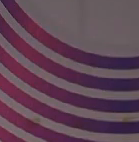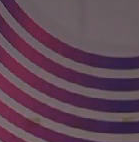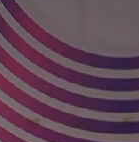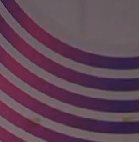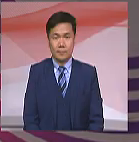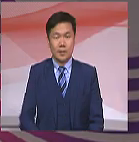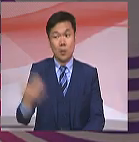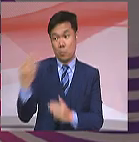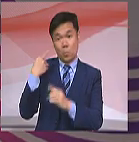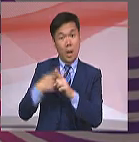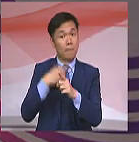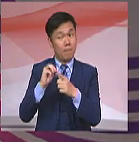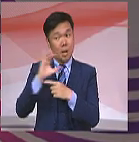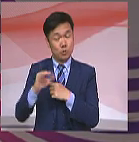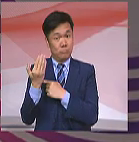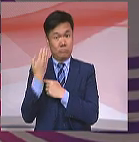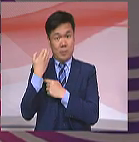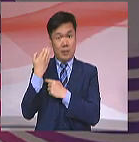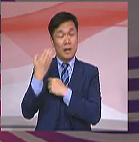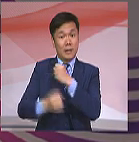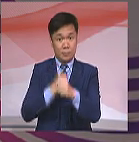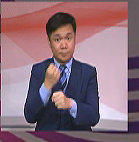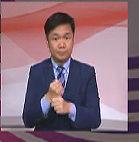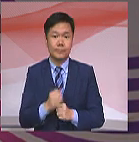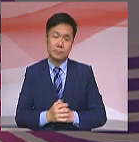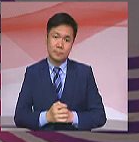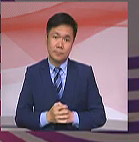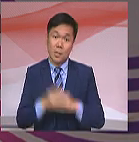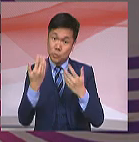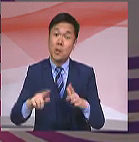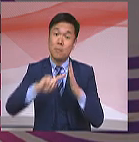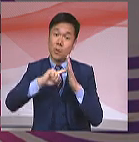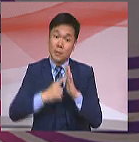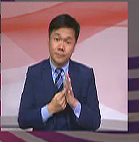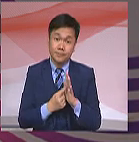Bulan Mac tahun lalu, maka kita telah mulakan